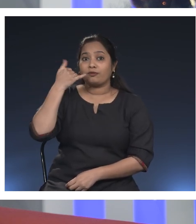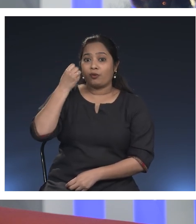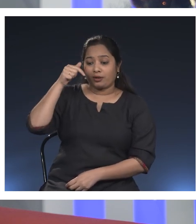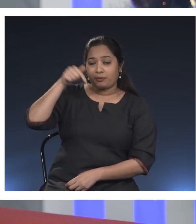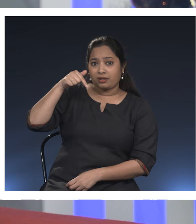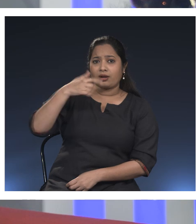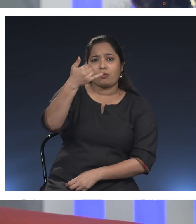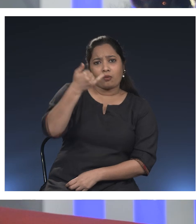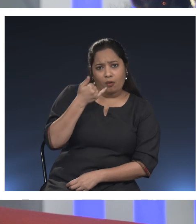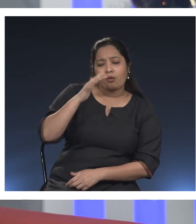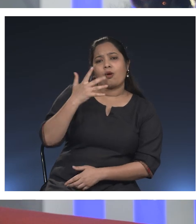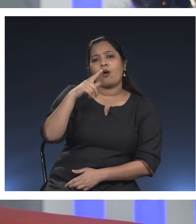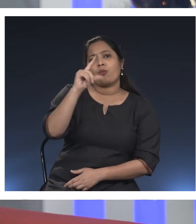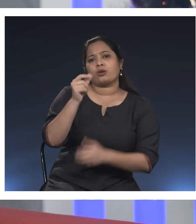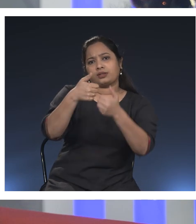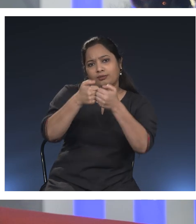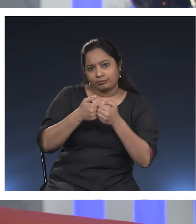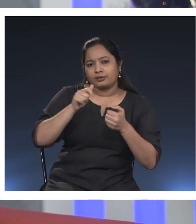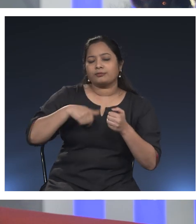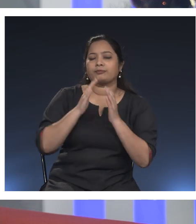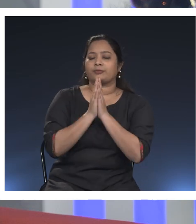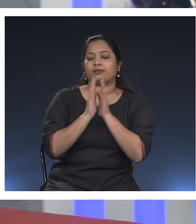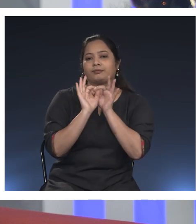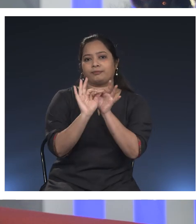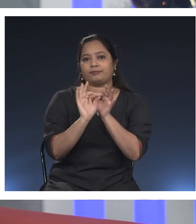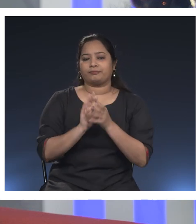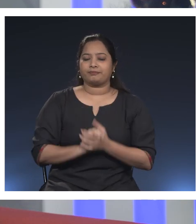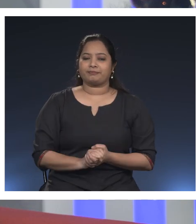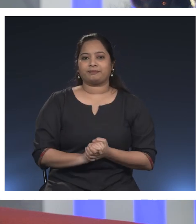10 10। इस नंबर पर आप हमें कॉल करें, व्हाट्सएप करें, हम मिलकर प्रार्थना करेंगे।